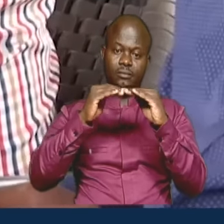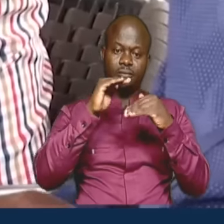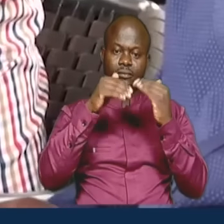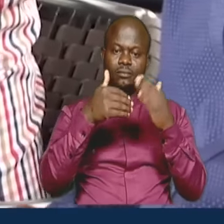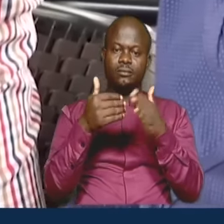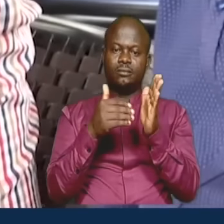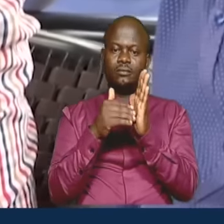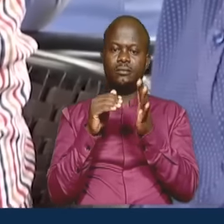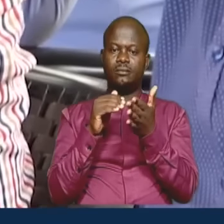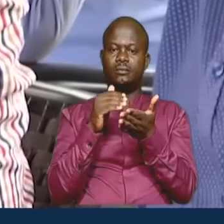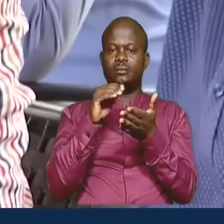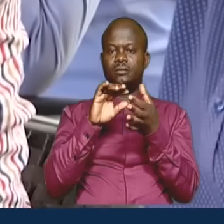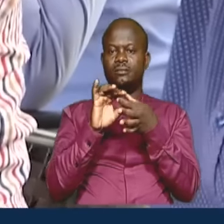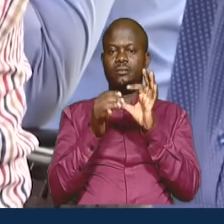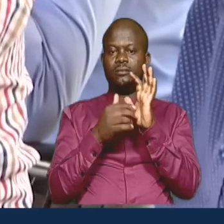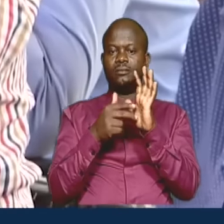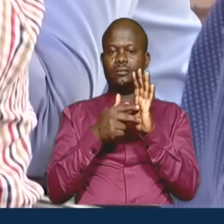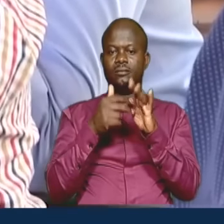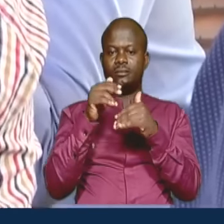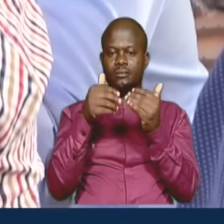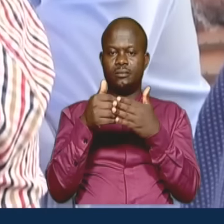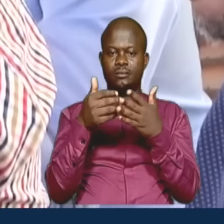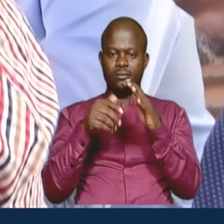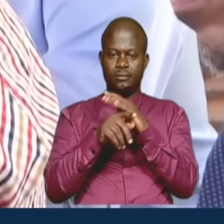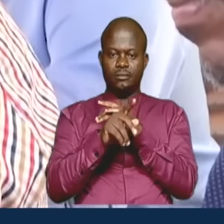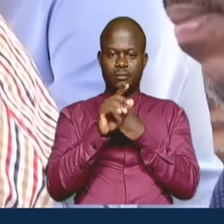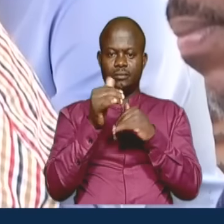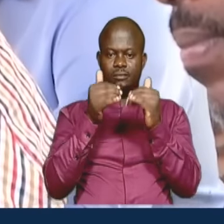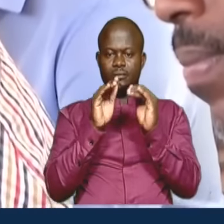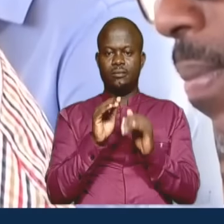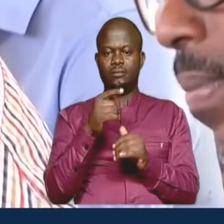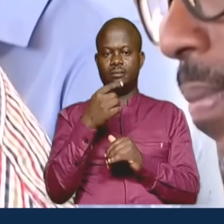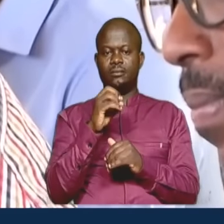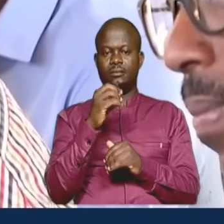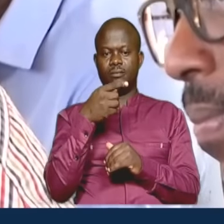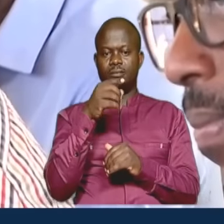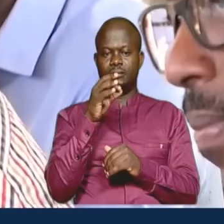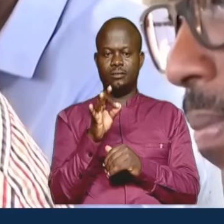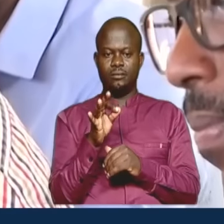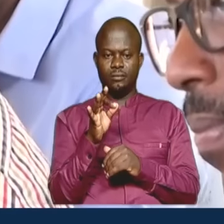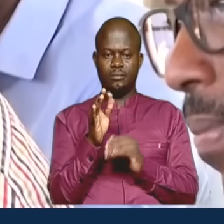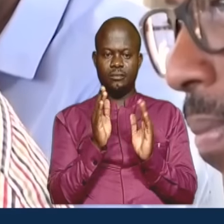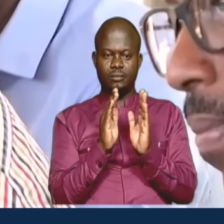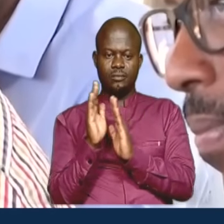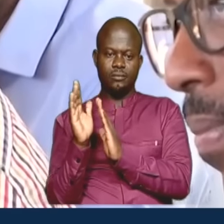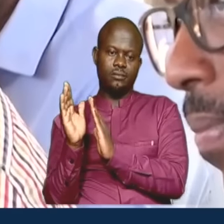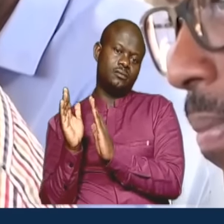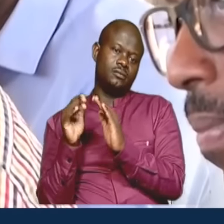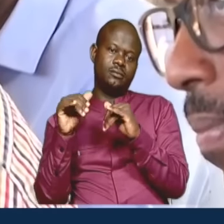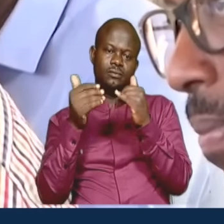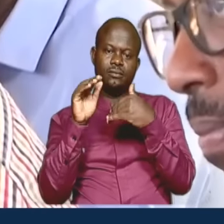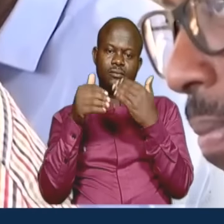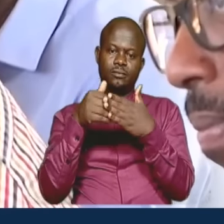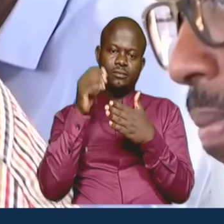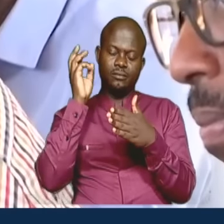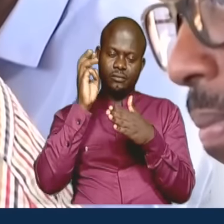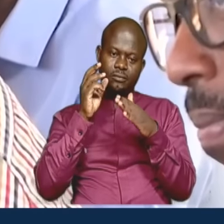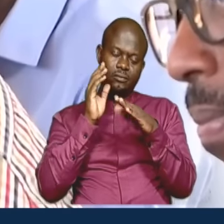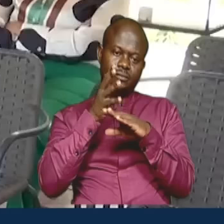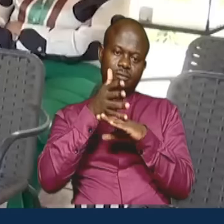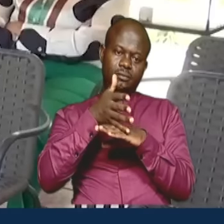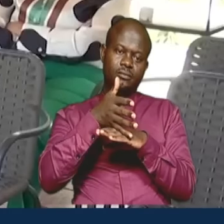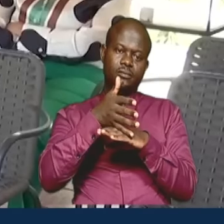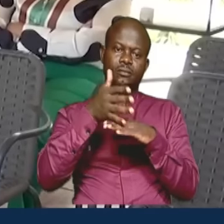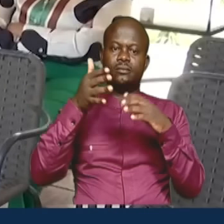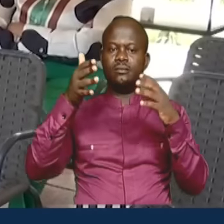hari n'abafatanya bikorwa benshi bamaze kwinjira muri uno mukino wa golf ndetse bane banateganya ko nubundi uno mukino ushobora kuzarenga imbibi